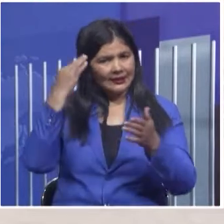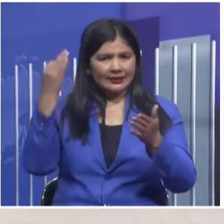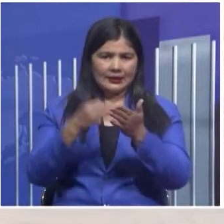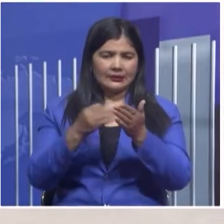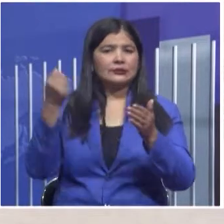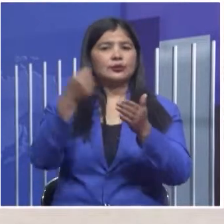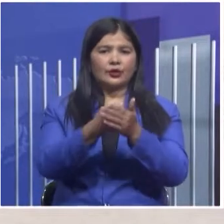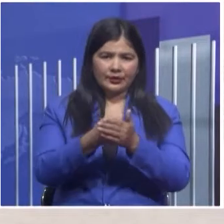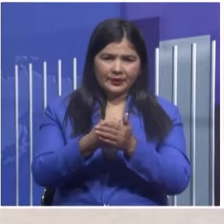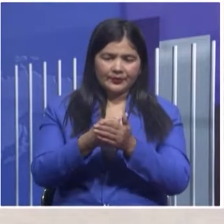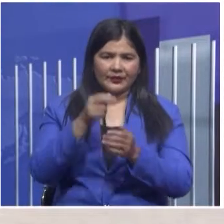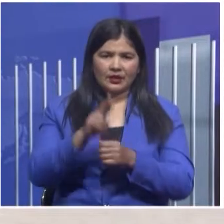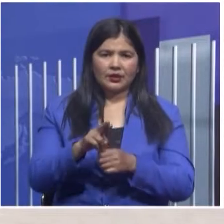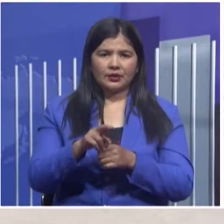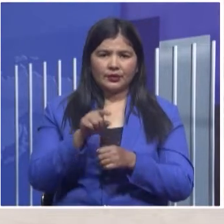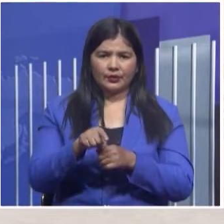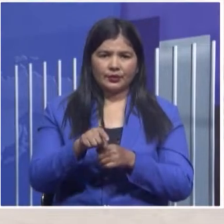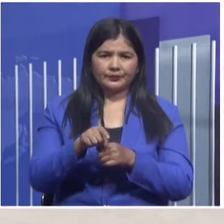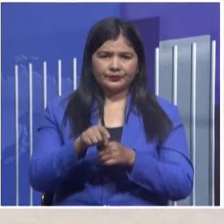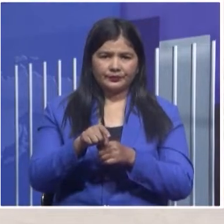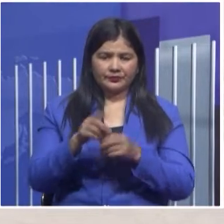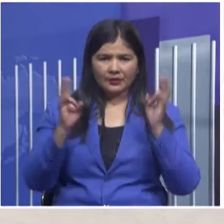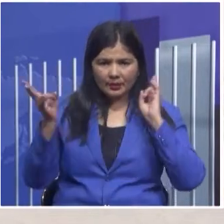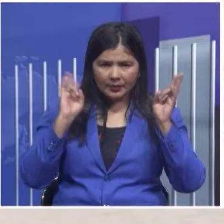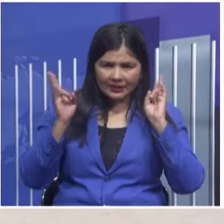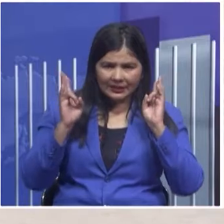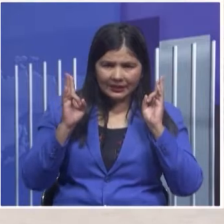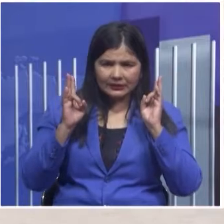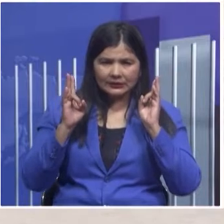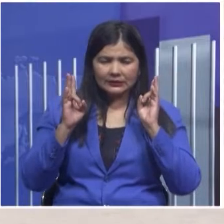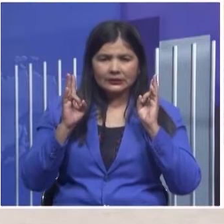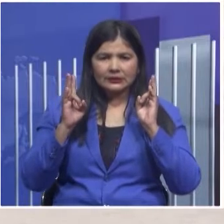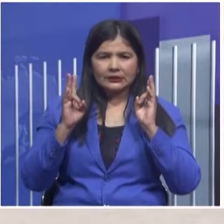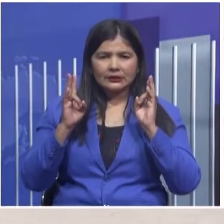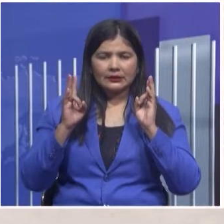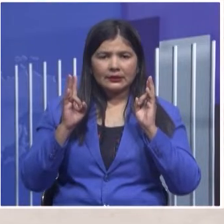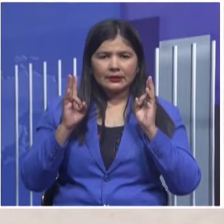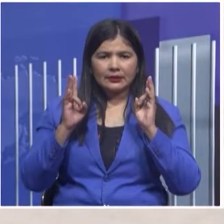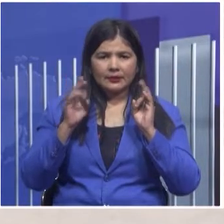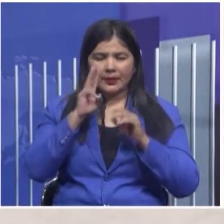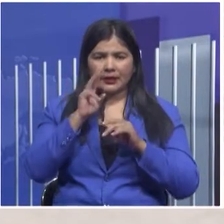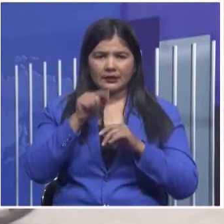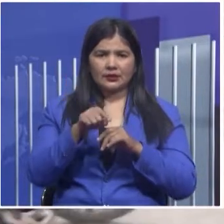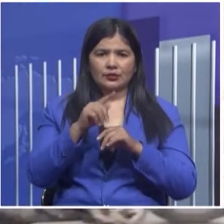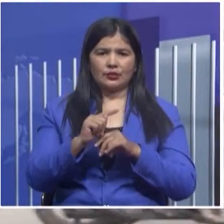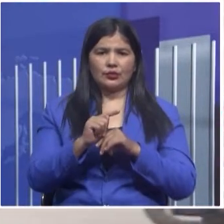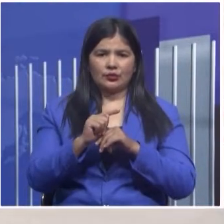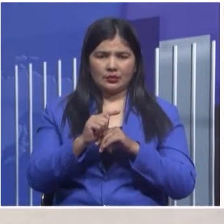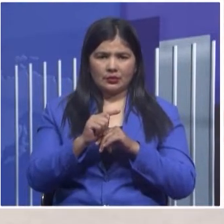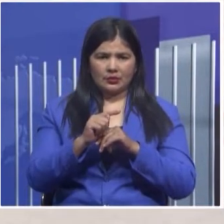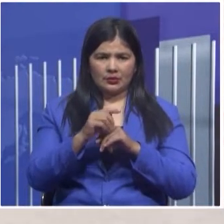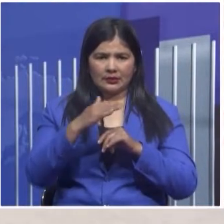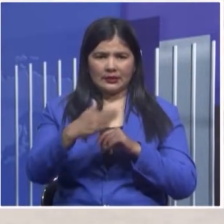पुर्याउने र यो हाट बजार हामी त्यो भिडभाड भन्ने जुन छ नि हाम्रो त्यसको लागि चाहिँ